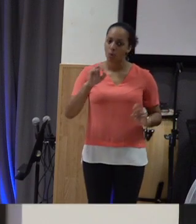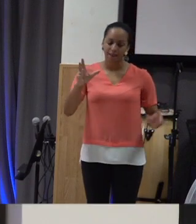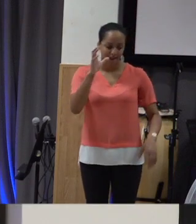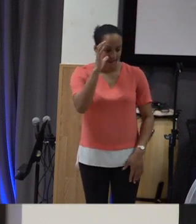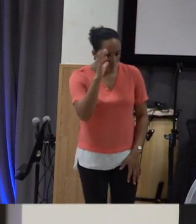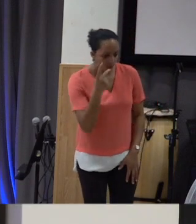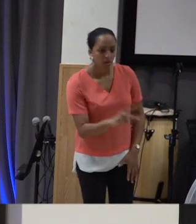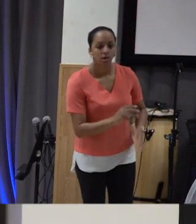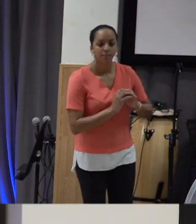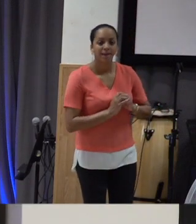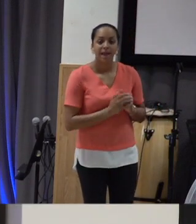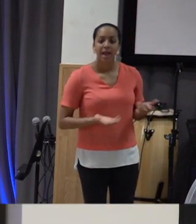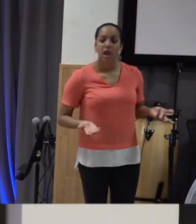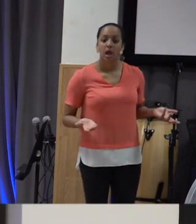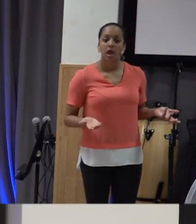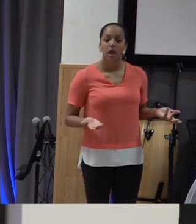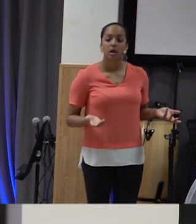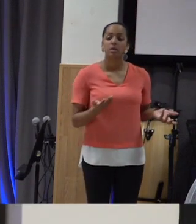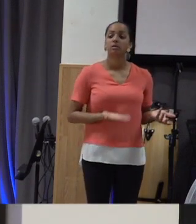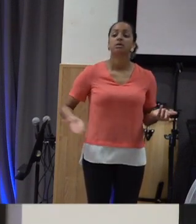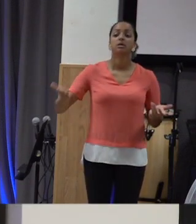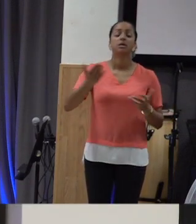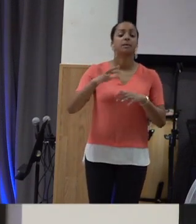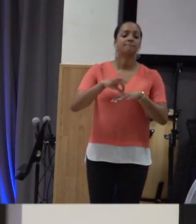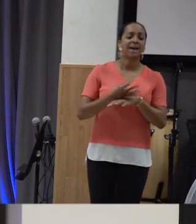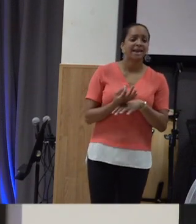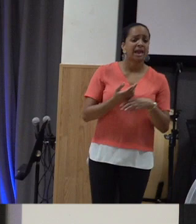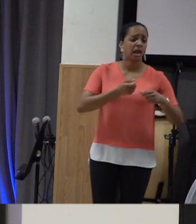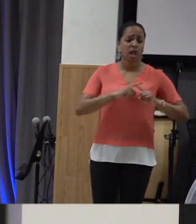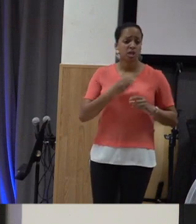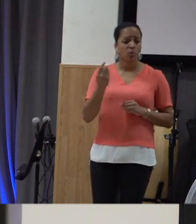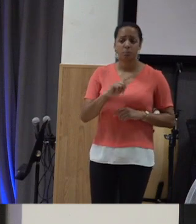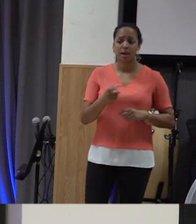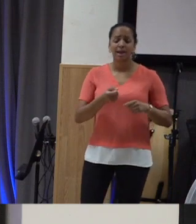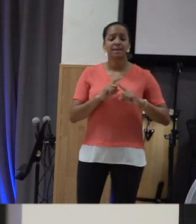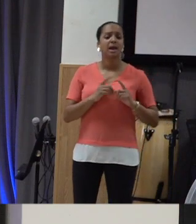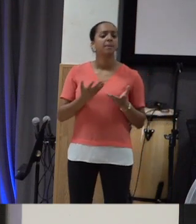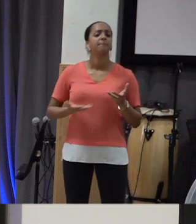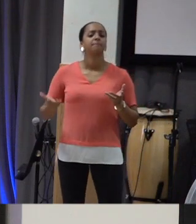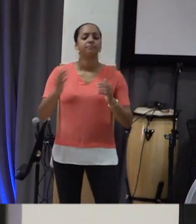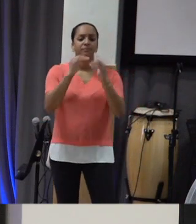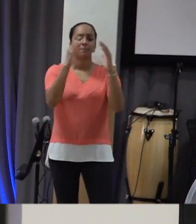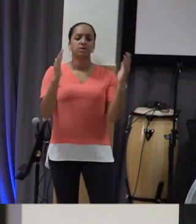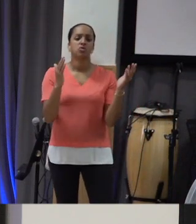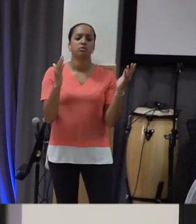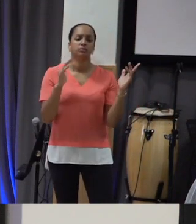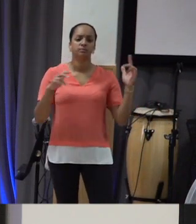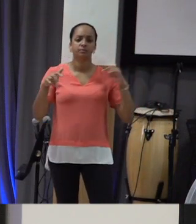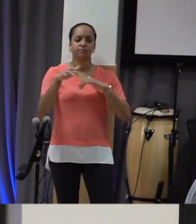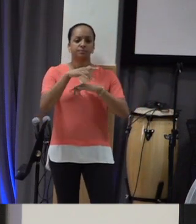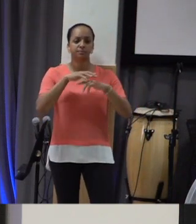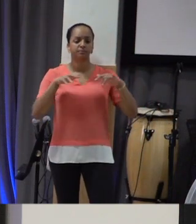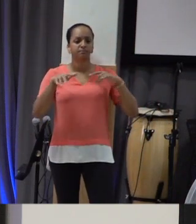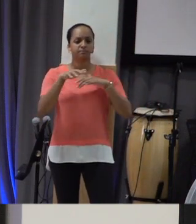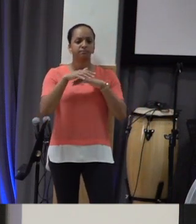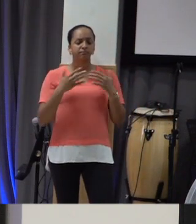Ce qui détermine réellement quand tu es marié, si tu es chrétien ou non, c'est ce qui se passe dans ta maison. C'est ce que j'ai dit encore aux frères et